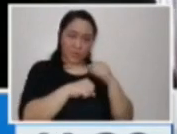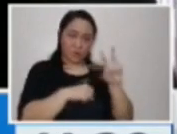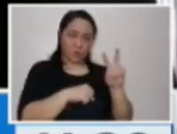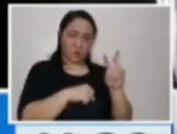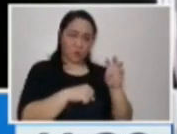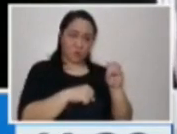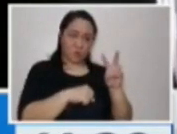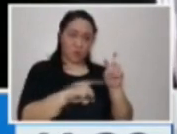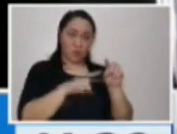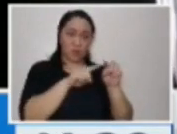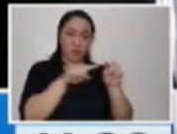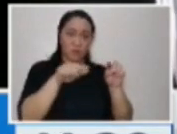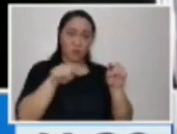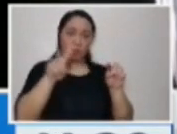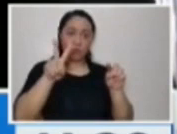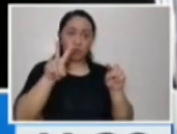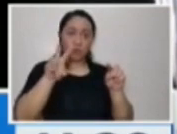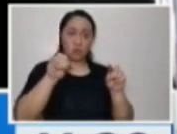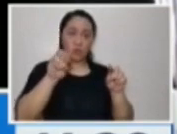0.25%. Tama po ba?